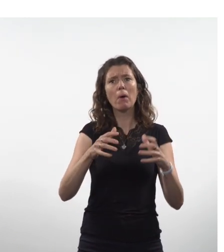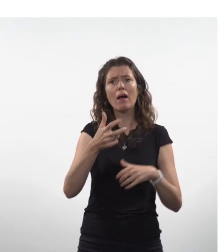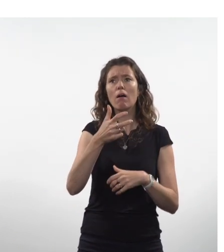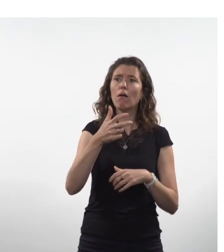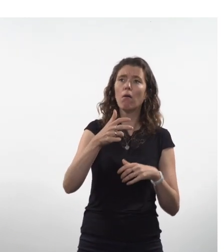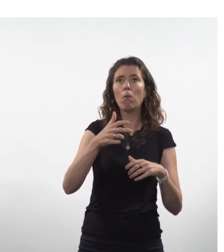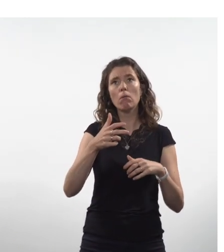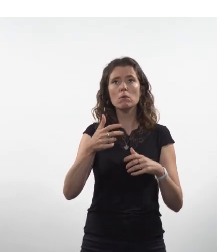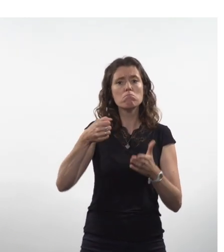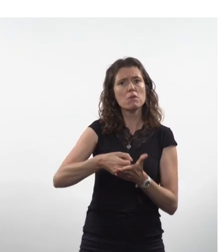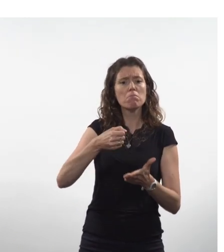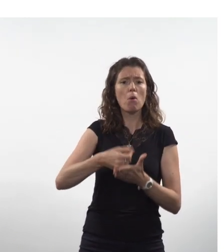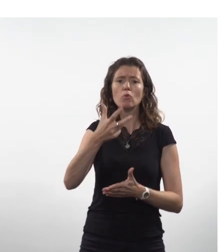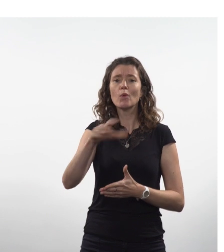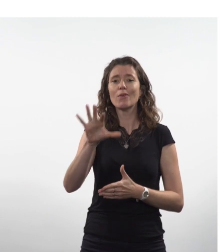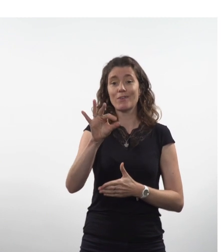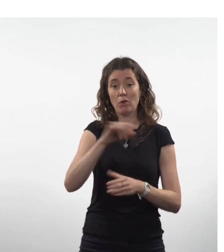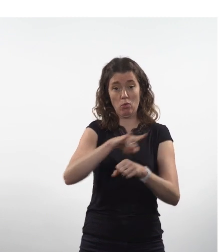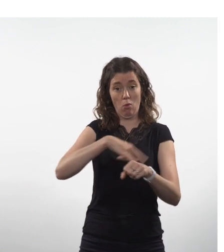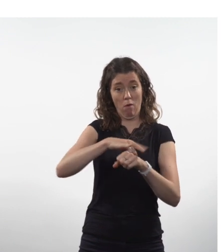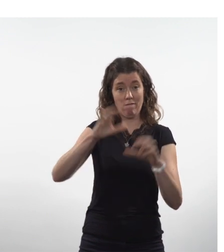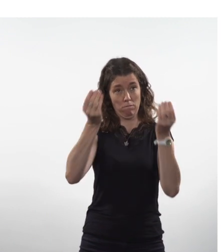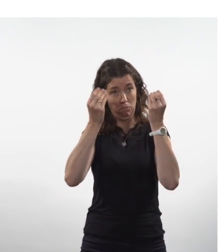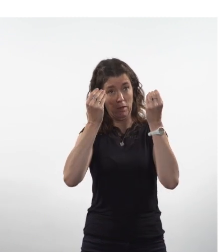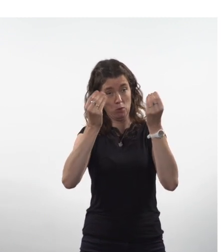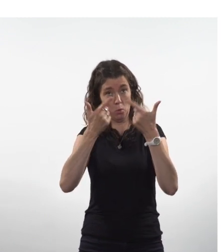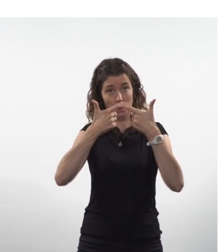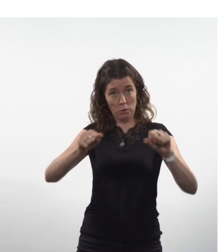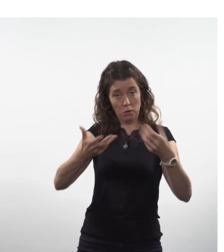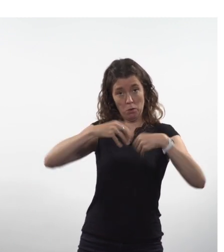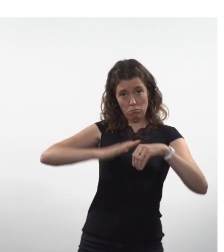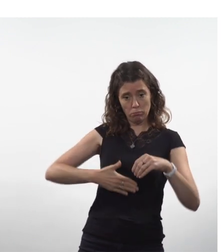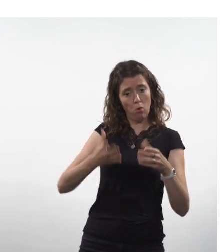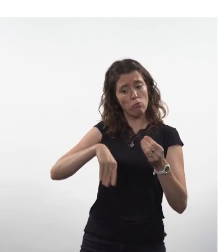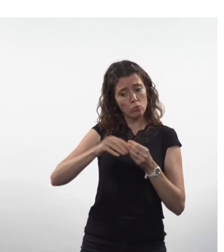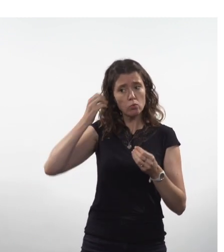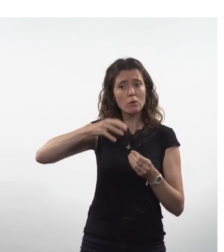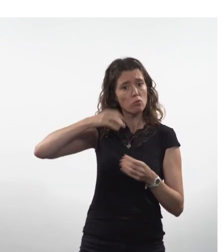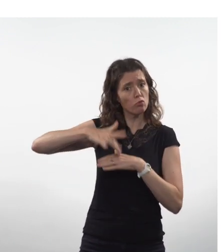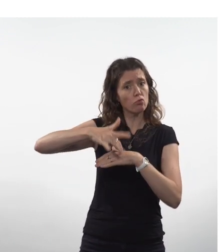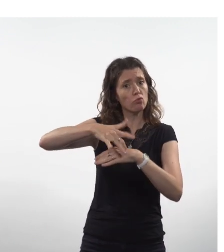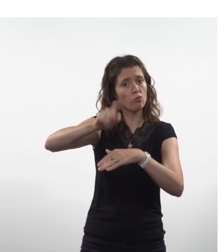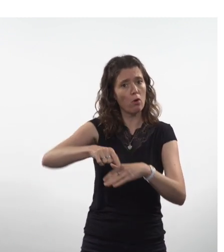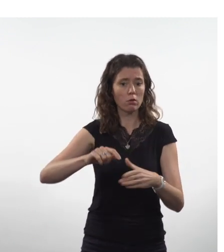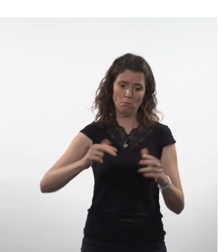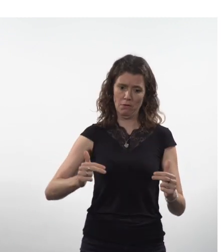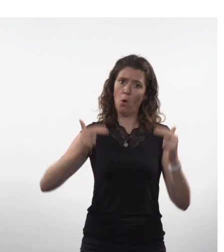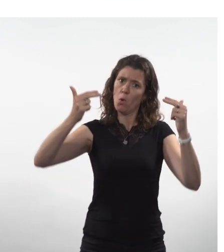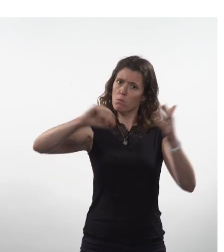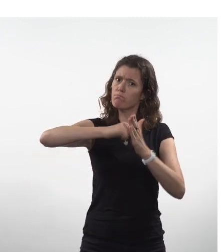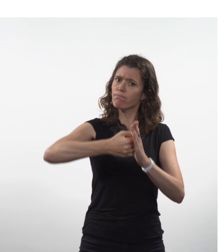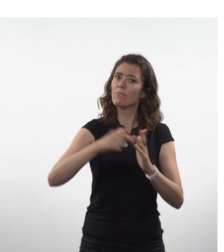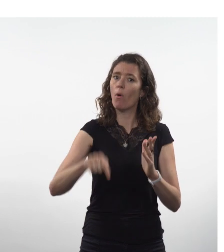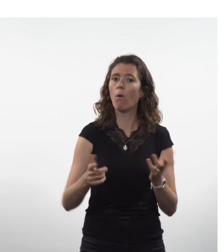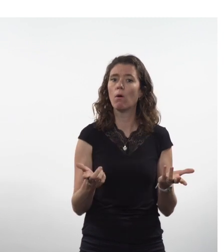environ au minimum 350 heures de formation linguistique, plus une pratique quotidienne. C'est une très forte exigence professionnelle.